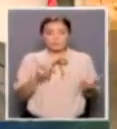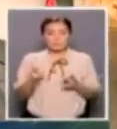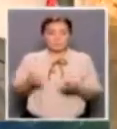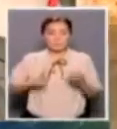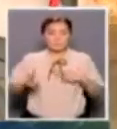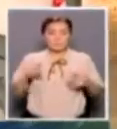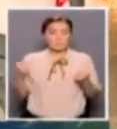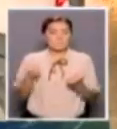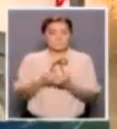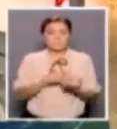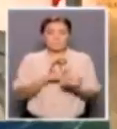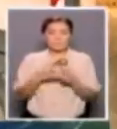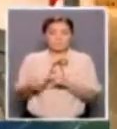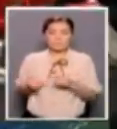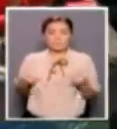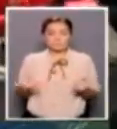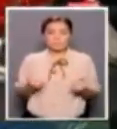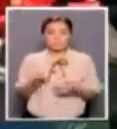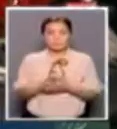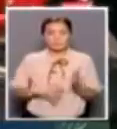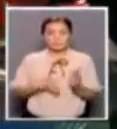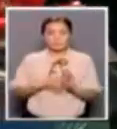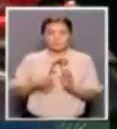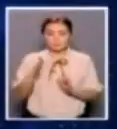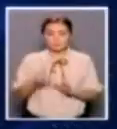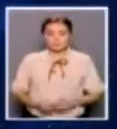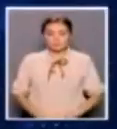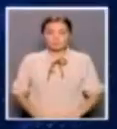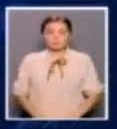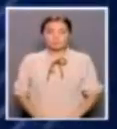үзілген трассадағы апаттың салдары әлі зерттелуде.